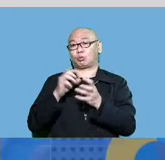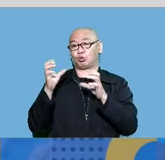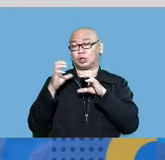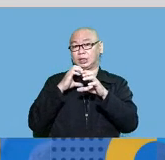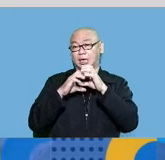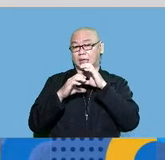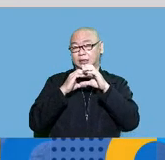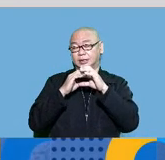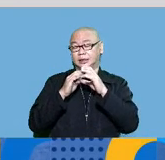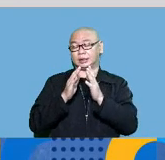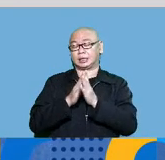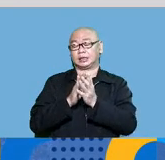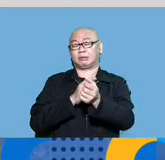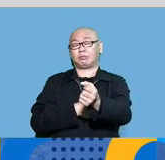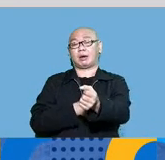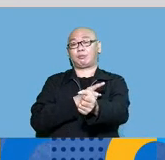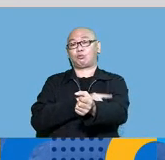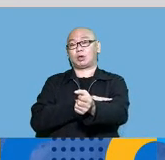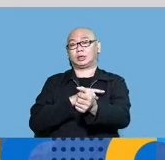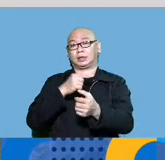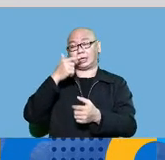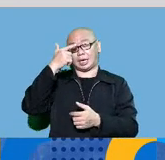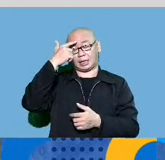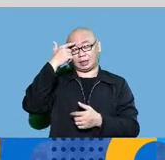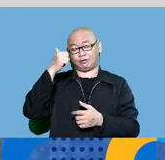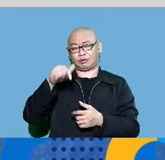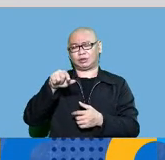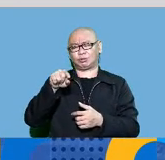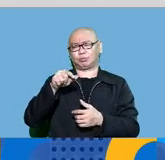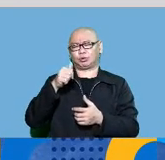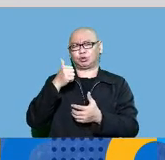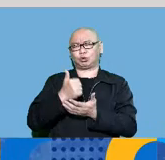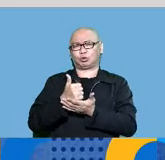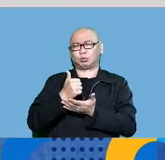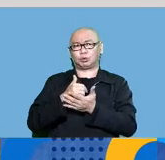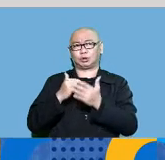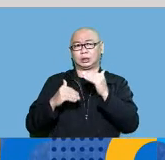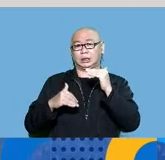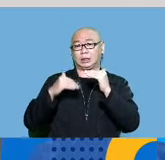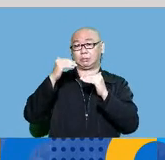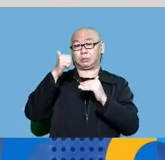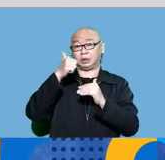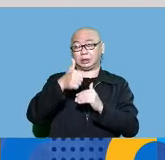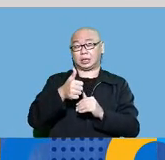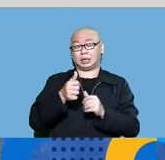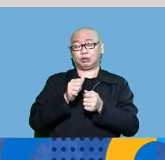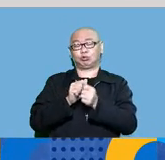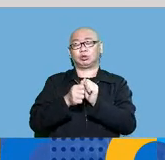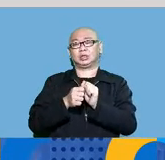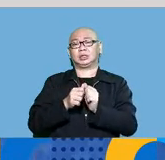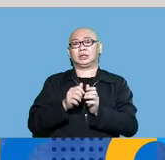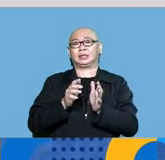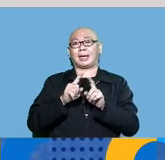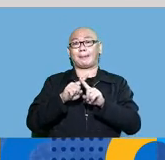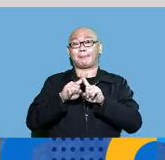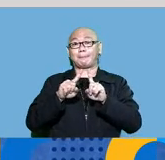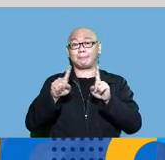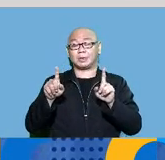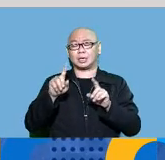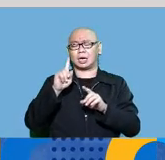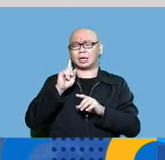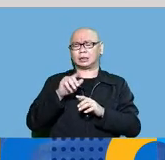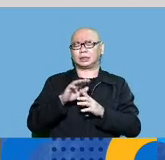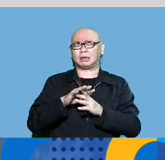berkomunikasi, dan kemampuan kreatif itu betul-betul ditingkatkan dan bisa diuji. Namun ada